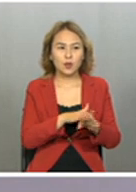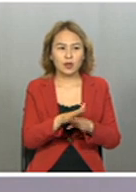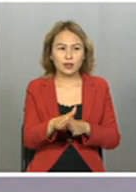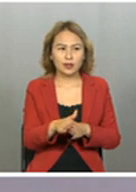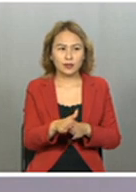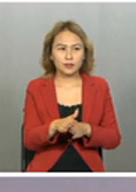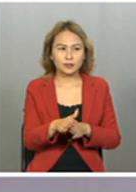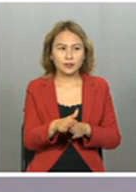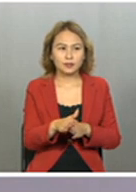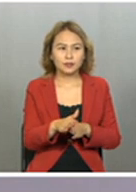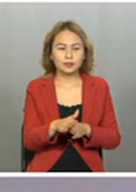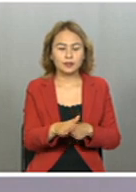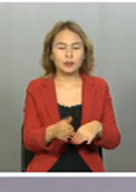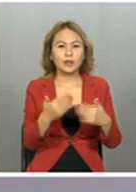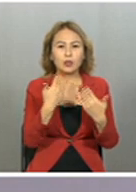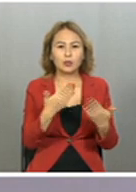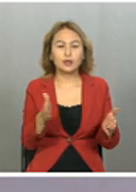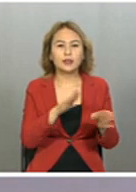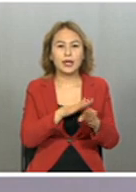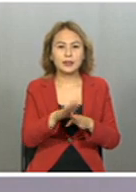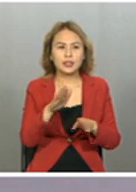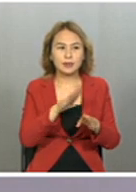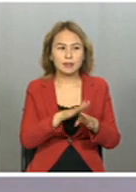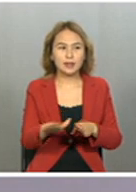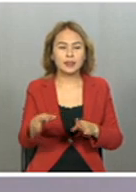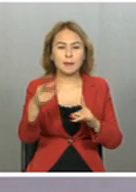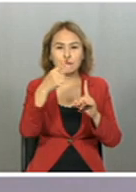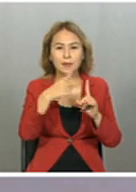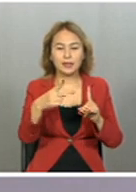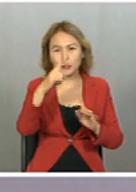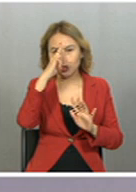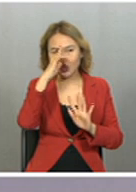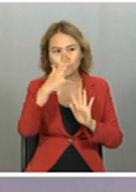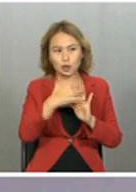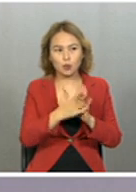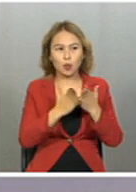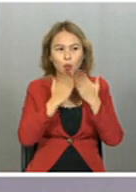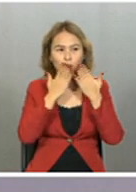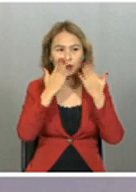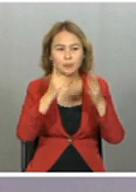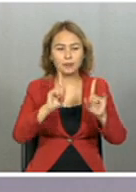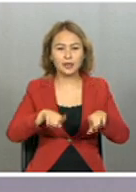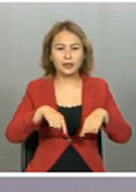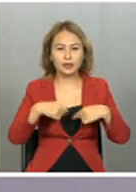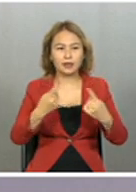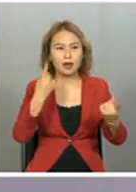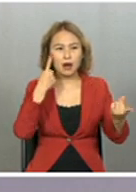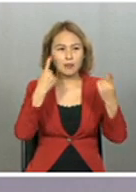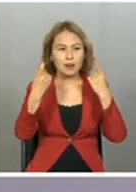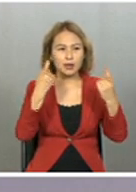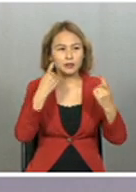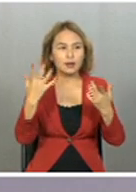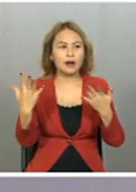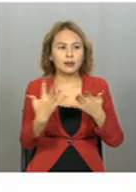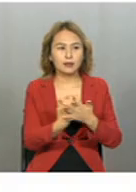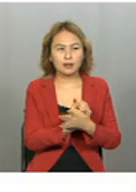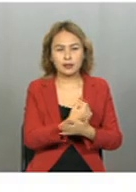орындайық. Бұл тапсырмада сіз мәтінді түсініп оқып, берілген ақпараттарды